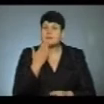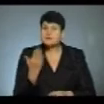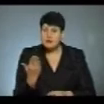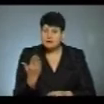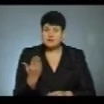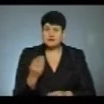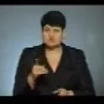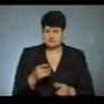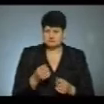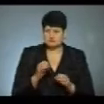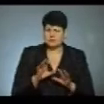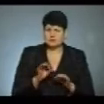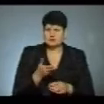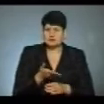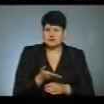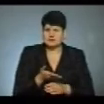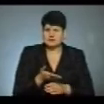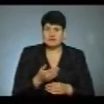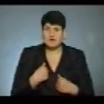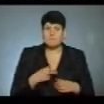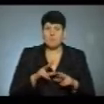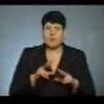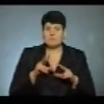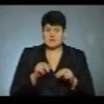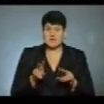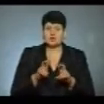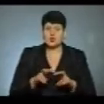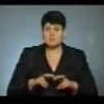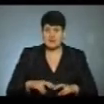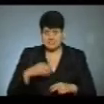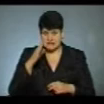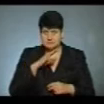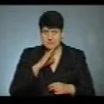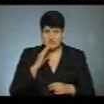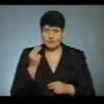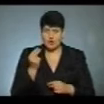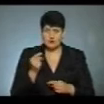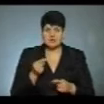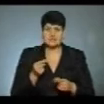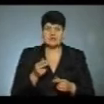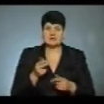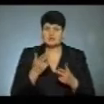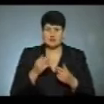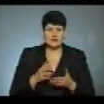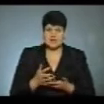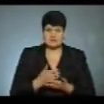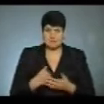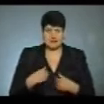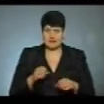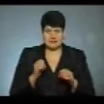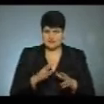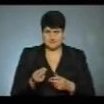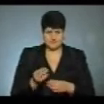щоб прокоментувала. Мені пообіцяла, що розбереться. З батьків, звичайно, гроші не збиралися, тобто ми не здавали